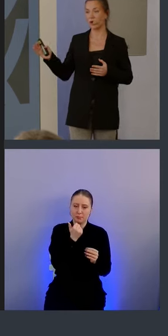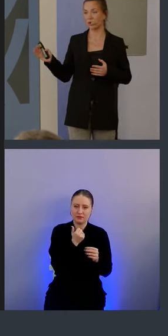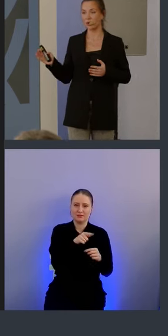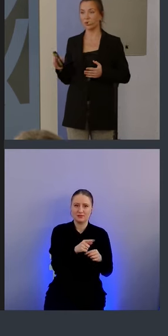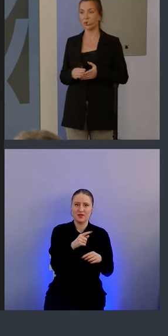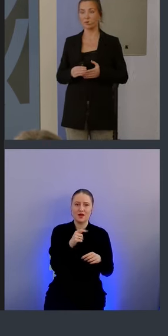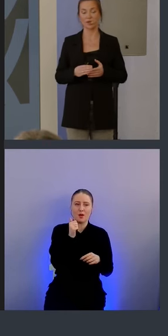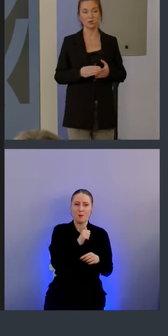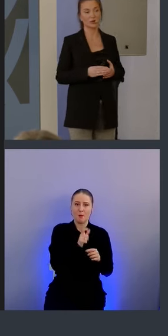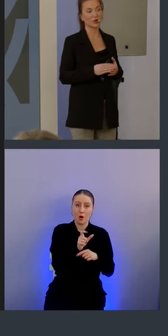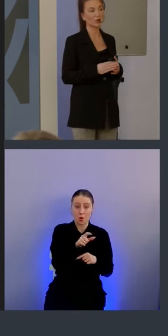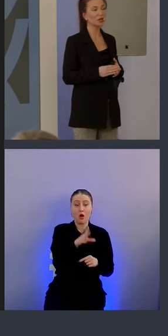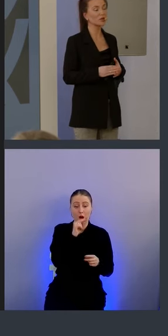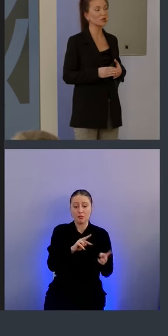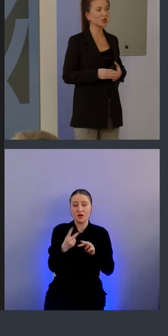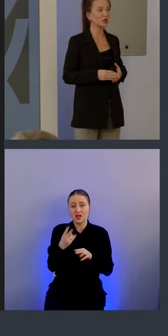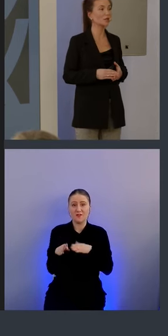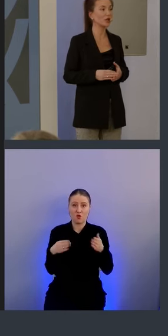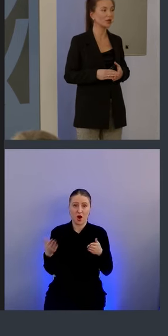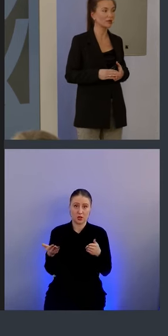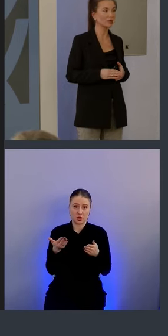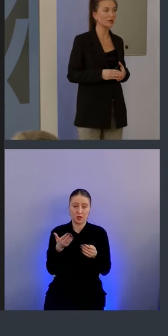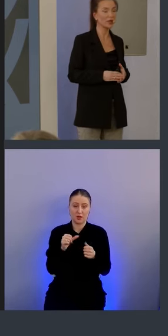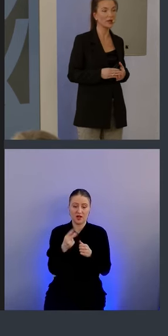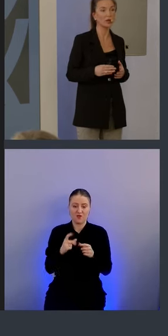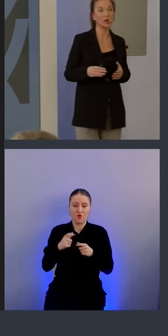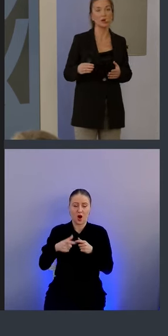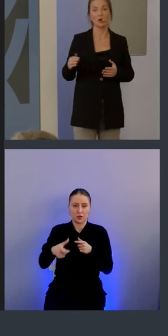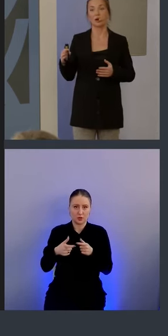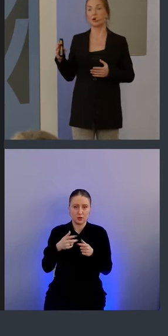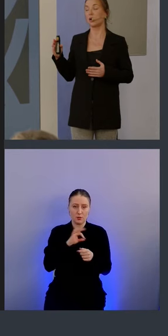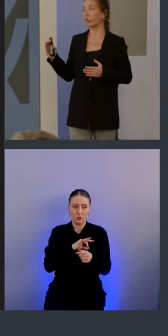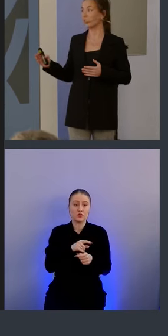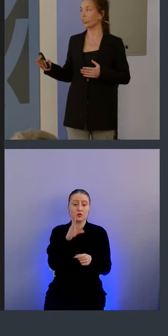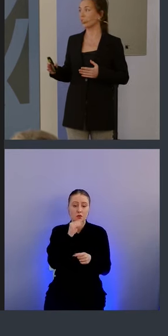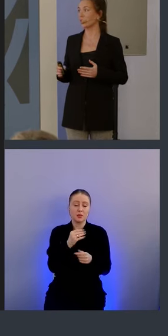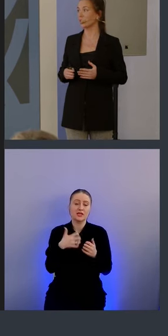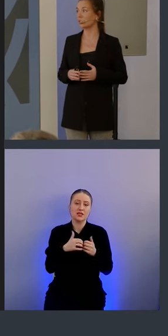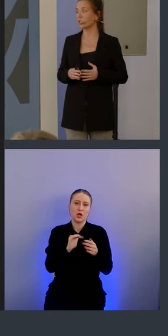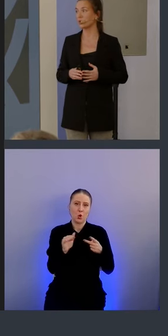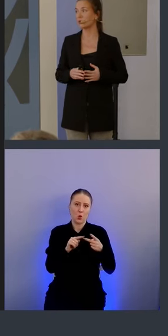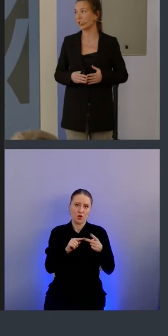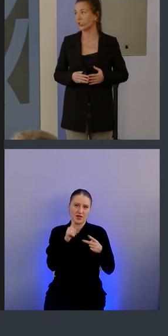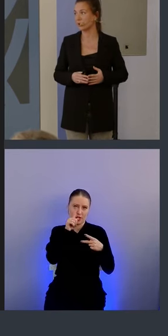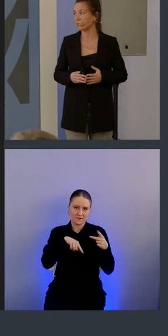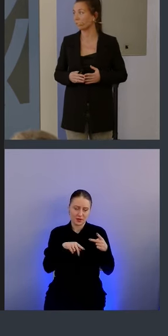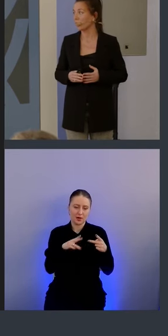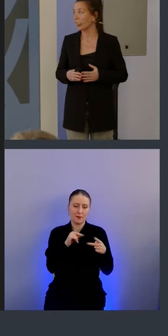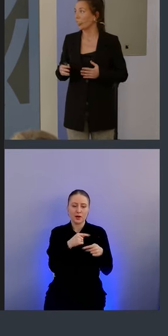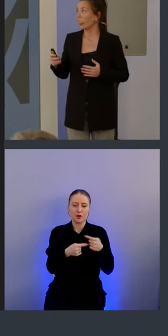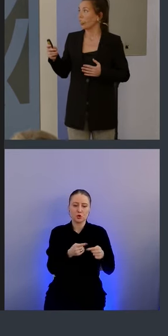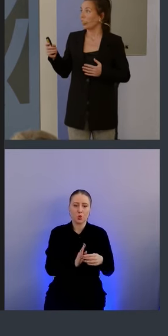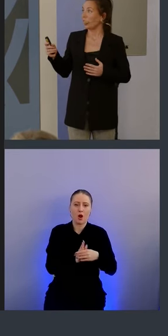стать двухфакторным пользователем, что также обеспечит ему средний уровень доверия при его процедуре аутентификации.